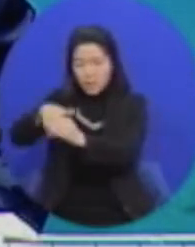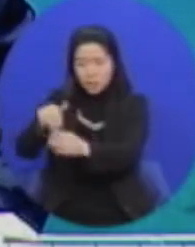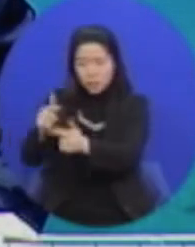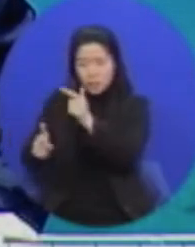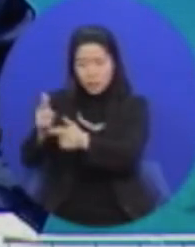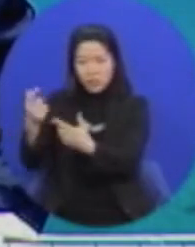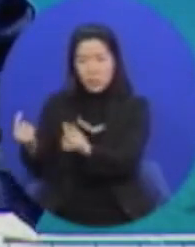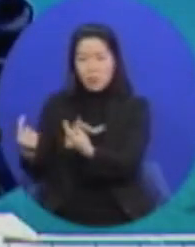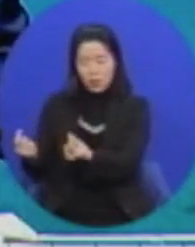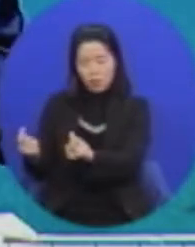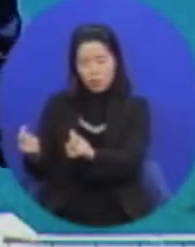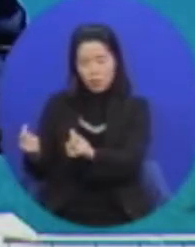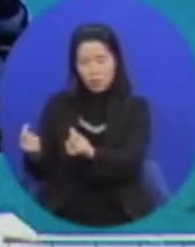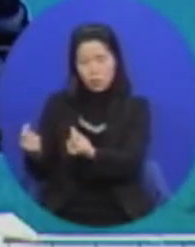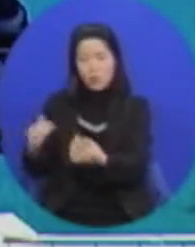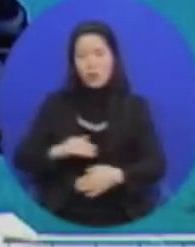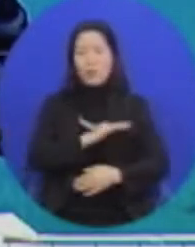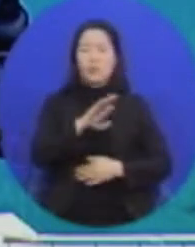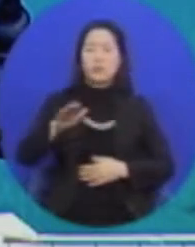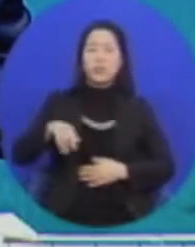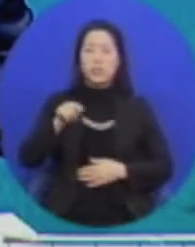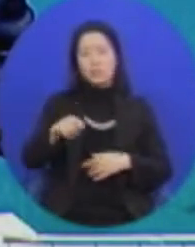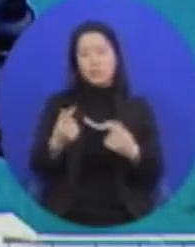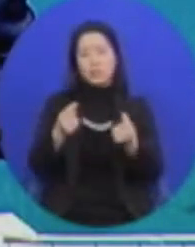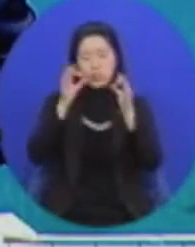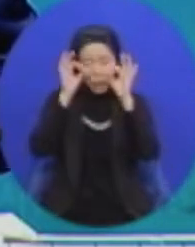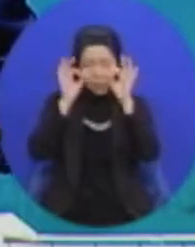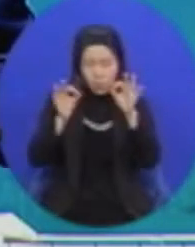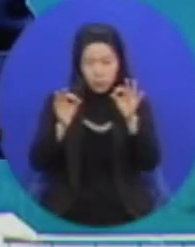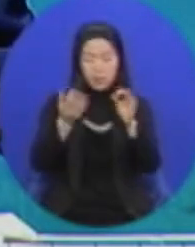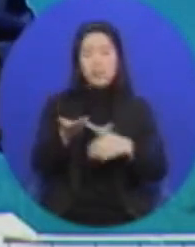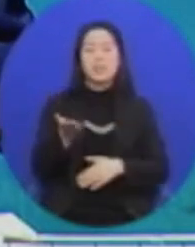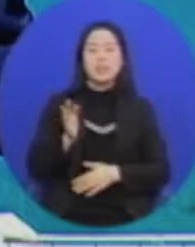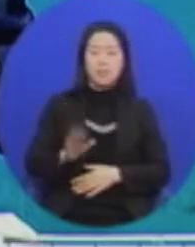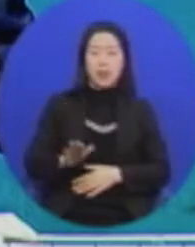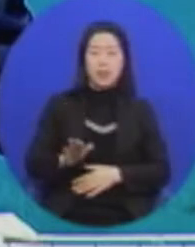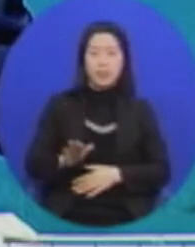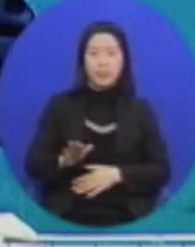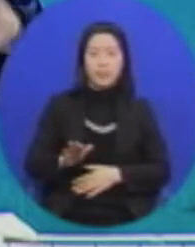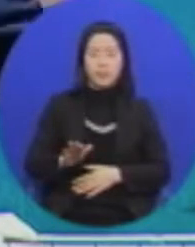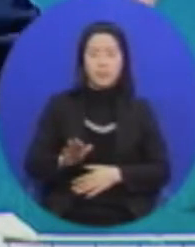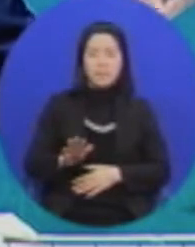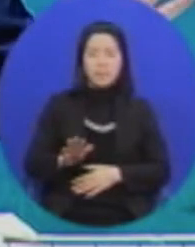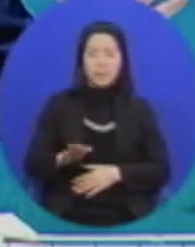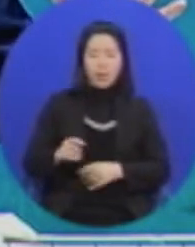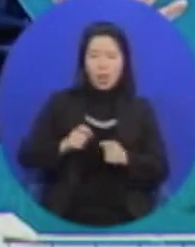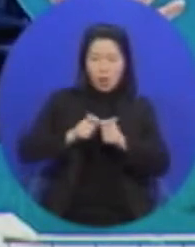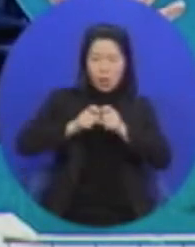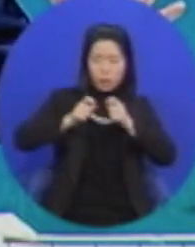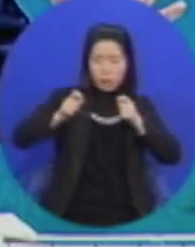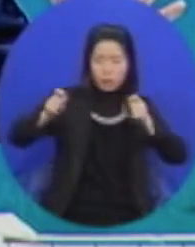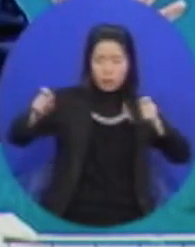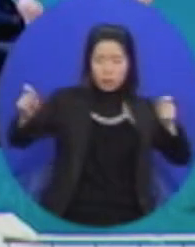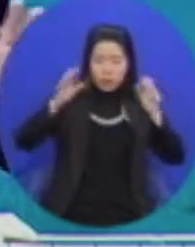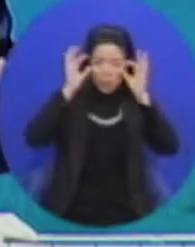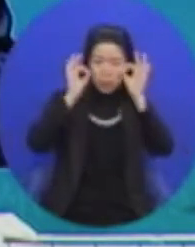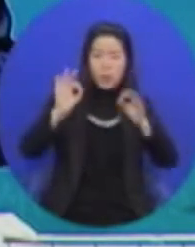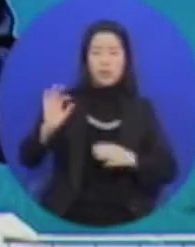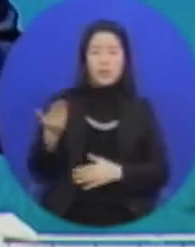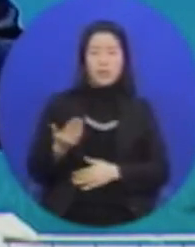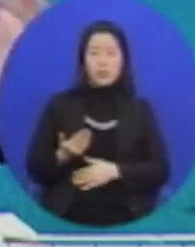갖고 우린 그렇게 보이지만 여러분 길게 보아야 합니다